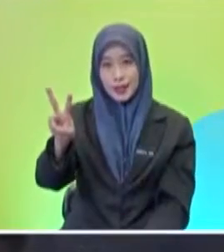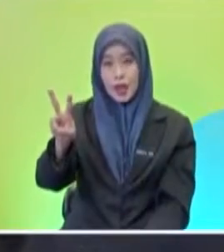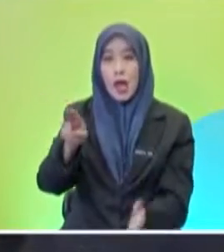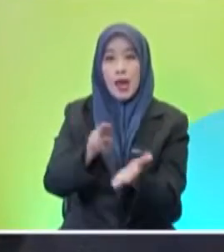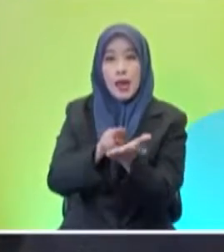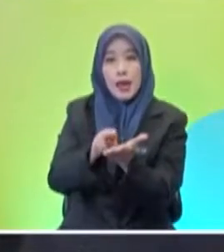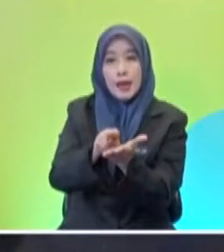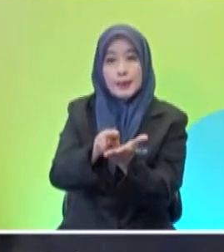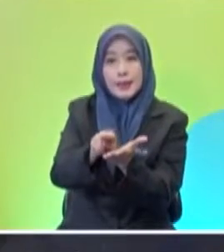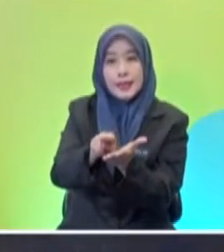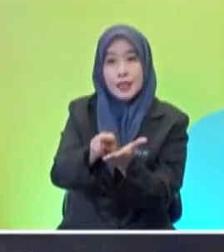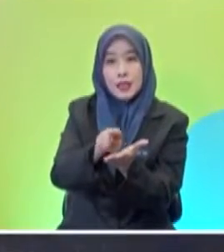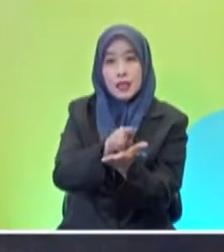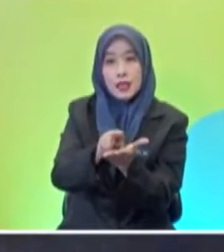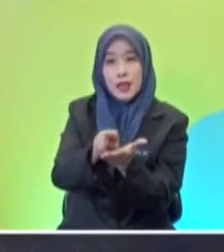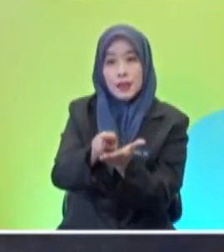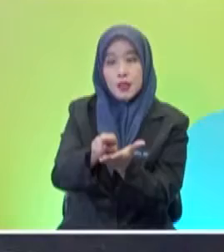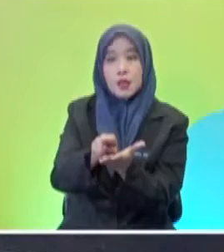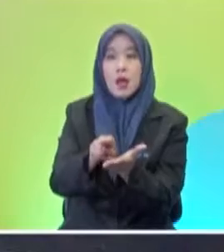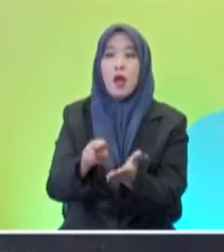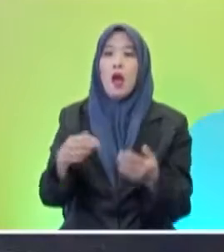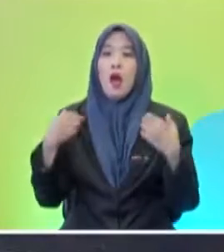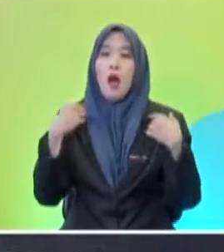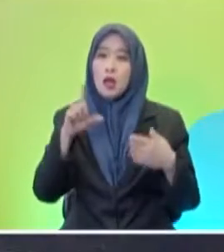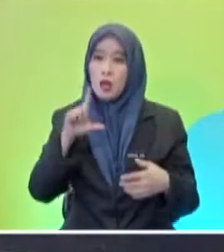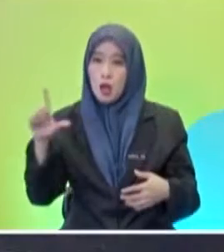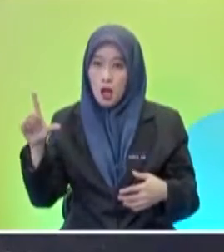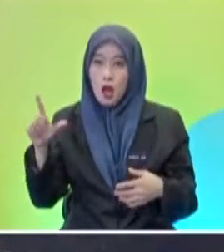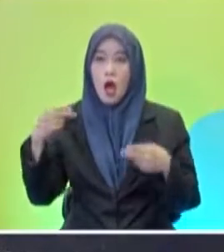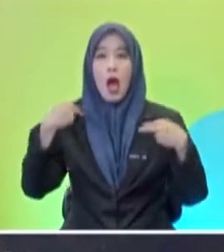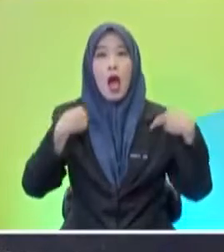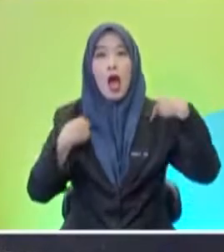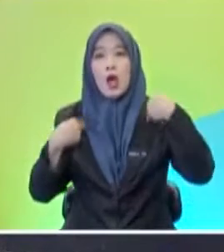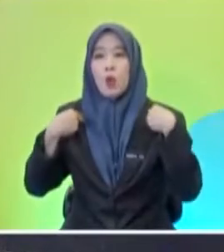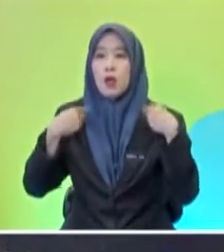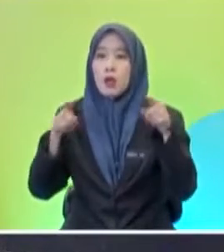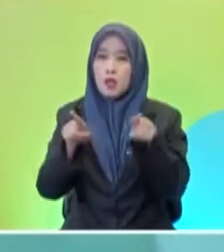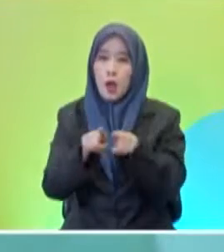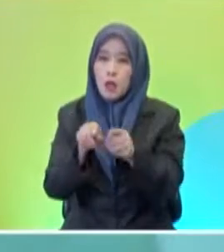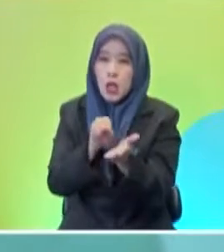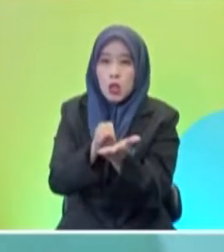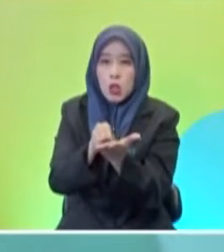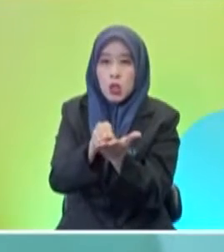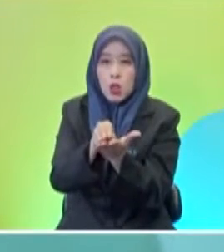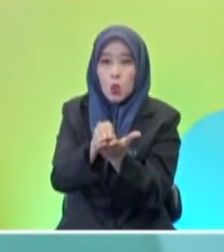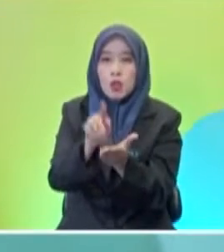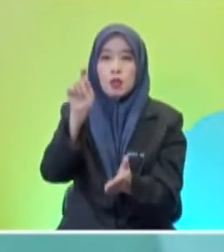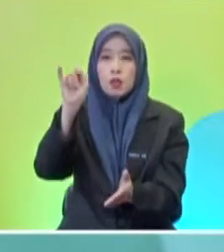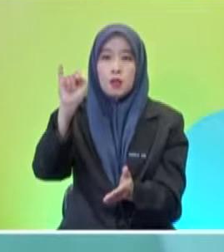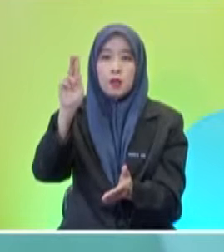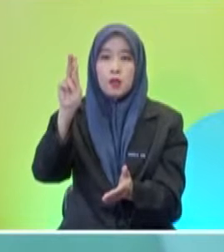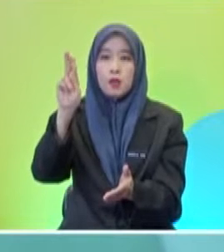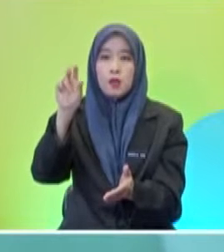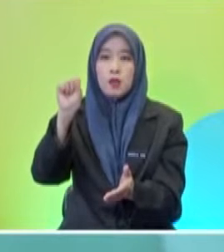Hamster. Hamster, Cikgu. Hamster ni ialah haiwan seakan-akan tikus. Dia banyak jenis